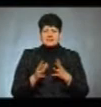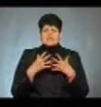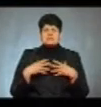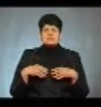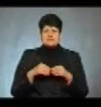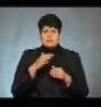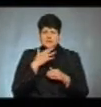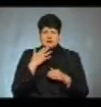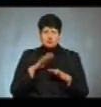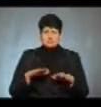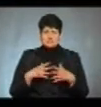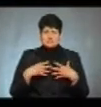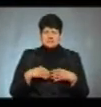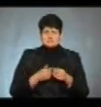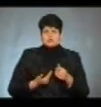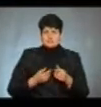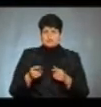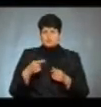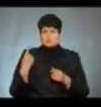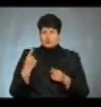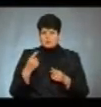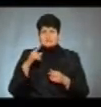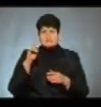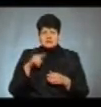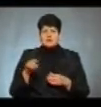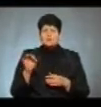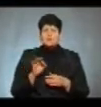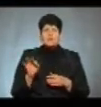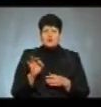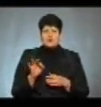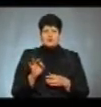сім'ї, багатодітні сім'ї, жителі Тернопільської області знають